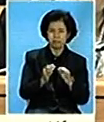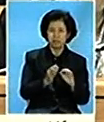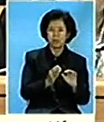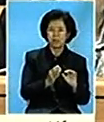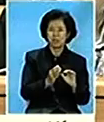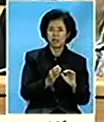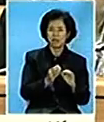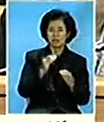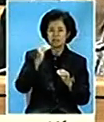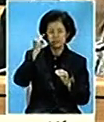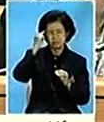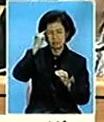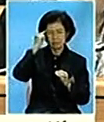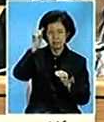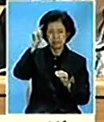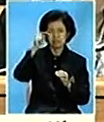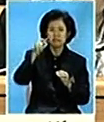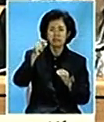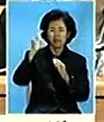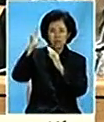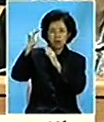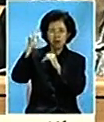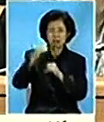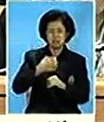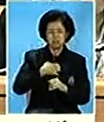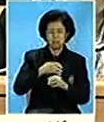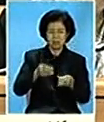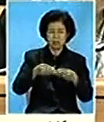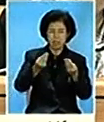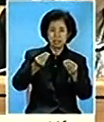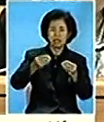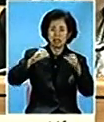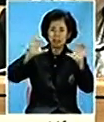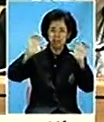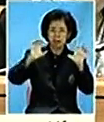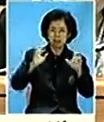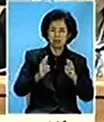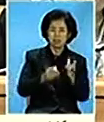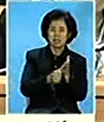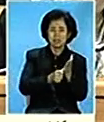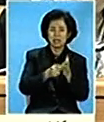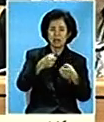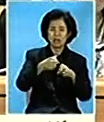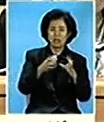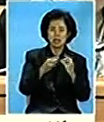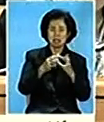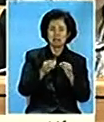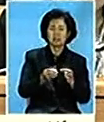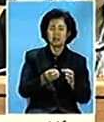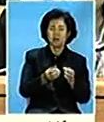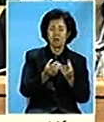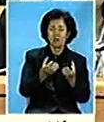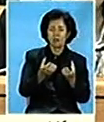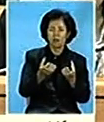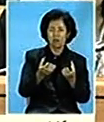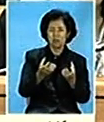ความคาดหวังนะครับผมคิดว่าประชาชนเนี่ยคาดหวังว่าอยากให้รัฐบาลเนี่ยเรื่องไปแก้ปัญหาค่าของชีพเพราะค่าของชีพเนี่ย